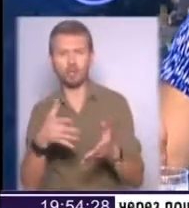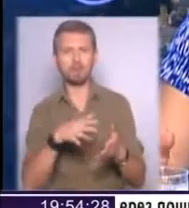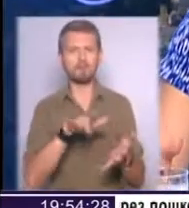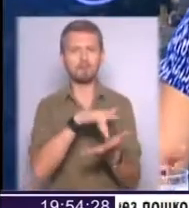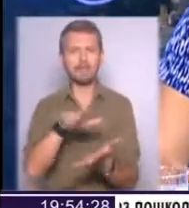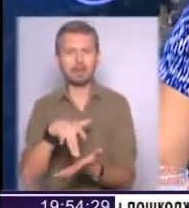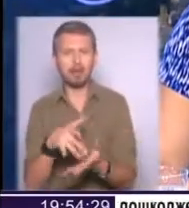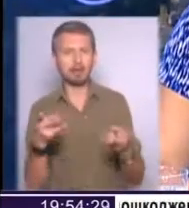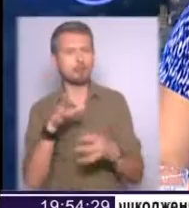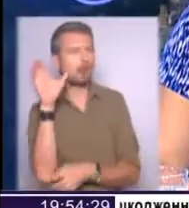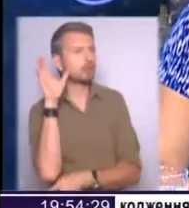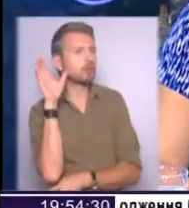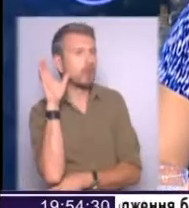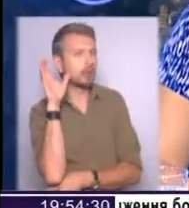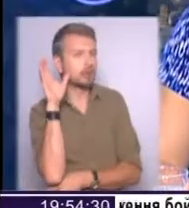треба слухати